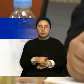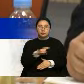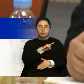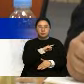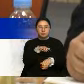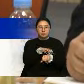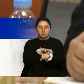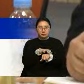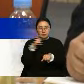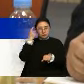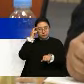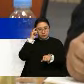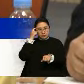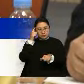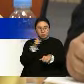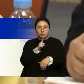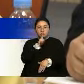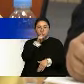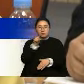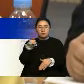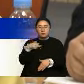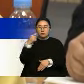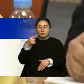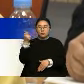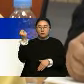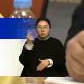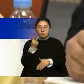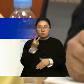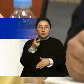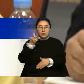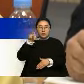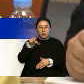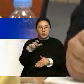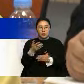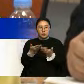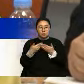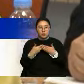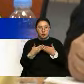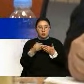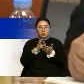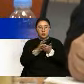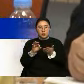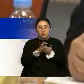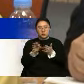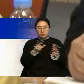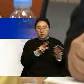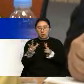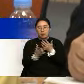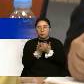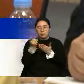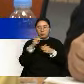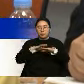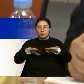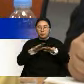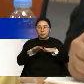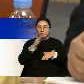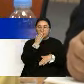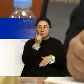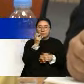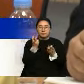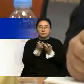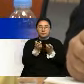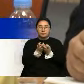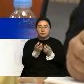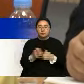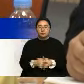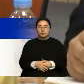가장 불편하게 생각했던 신청을 하고 그다음에 또다시 카드를 받고 사용하는 이런 것을 한 번에 해결할